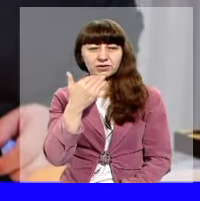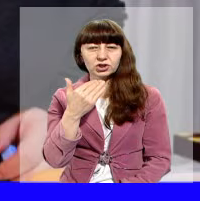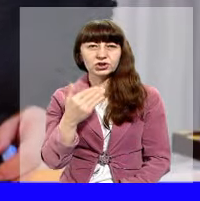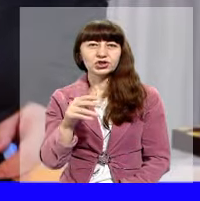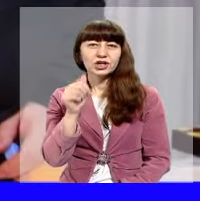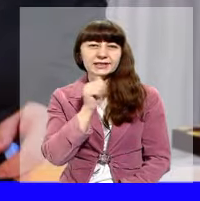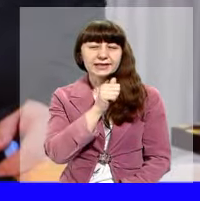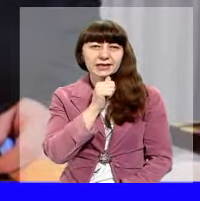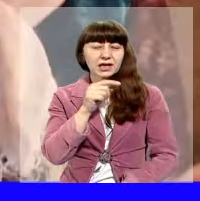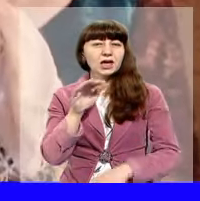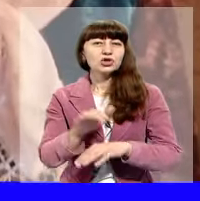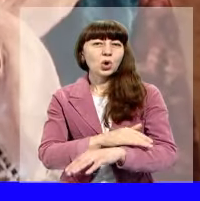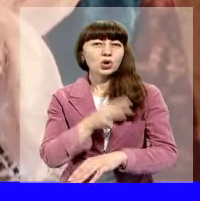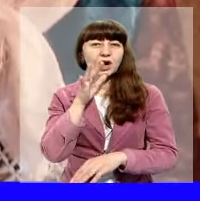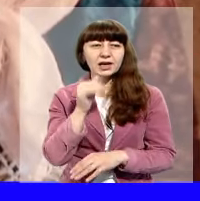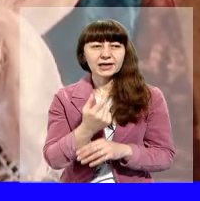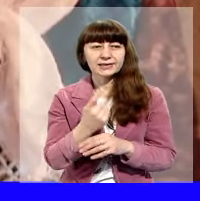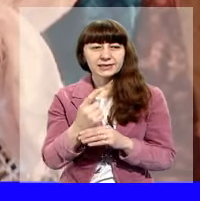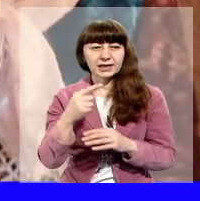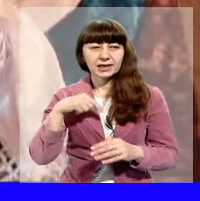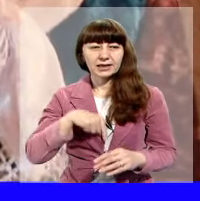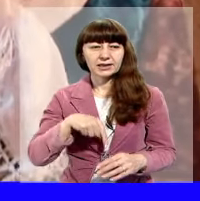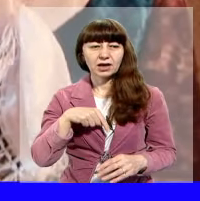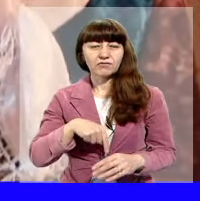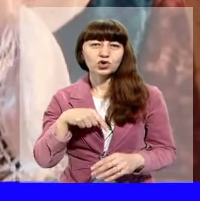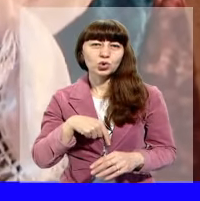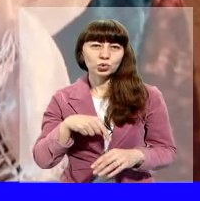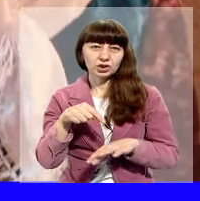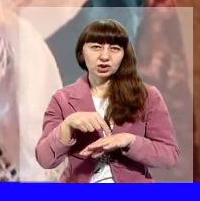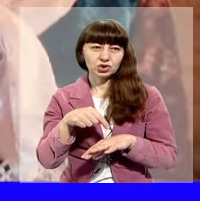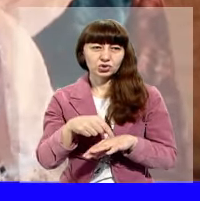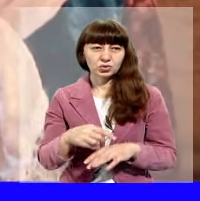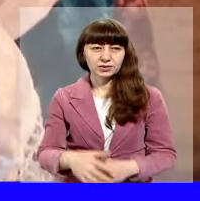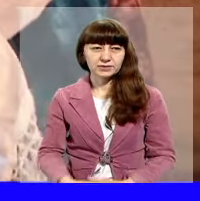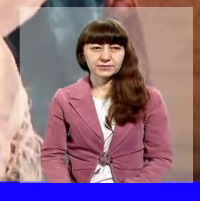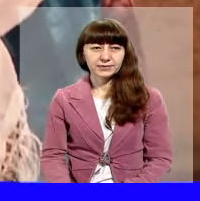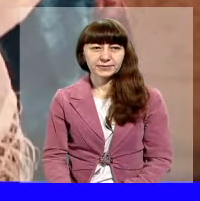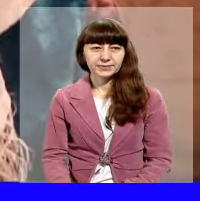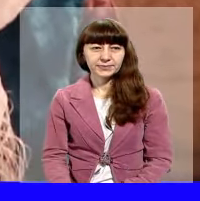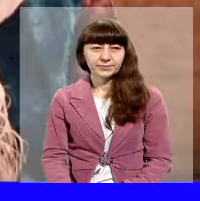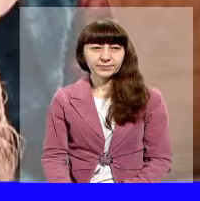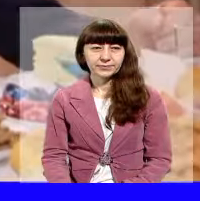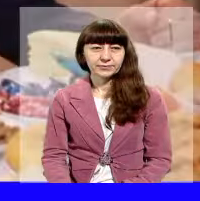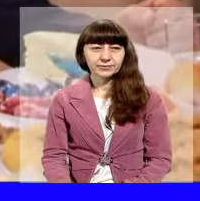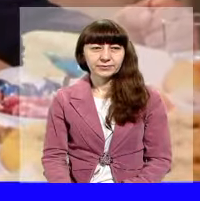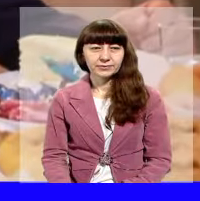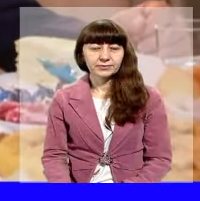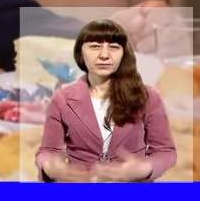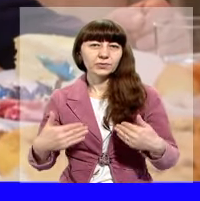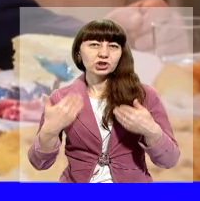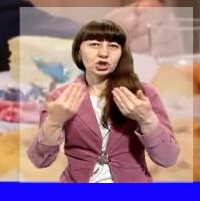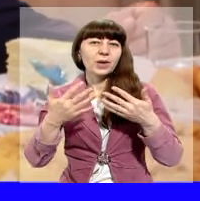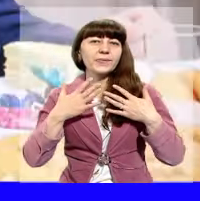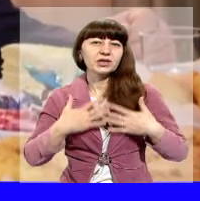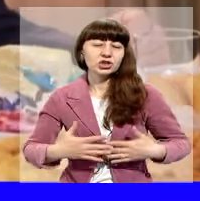Өмірі өнегелі, ғұмыры ибратты кейуана ұзақ өмір сүрудің сыры адамның ішкі дүниесінің таза болуына байланысы деп есептейді.